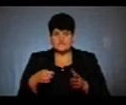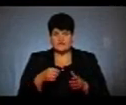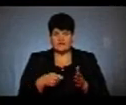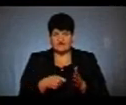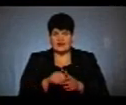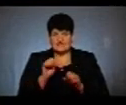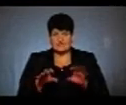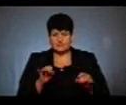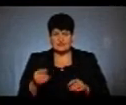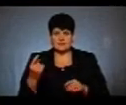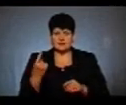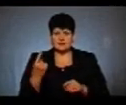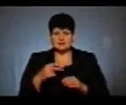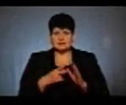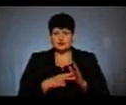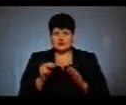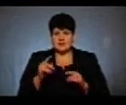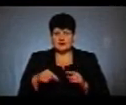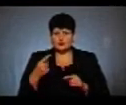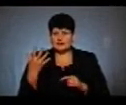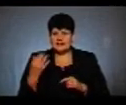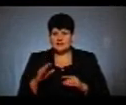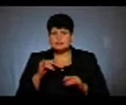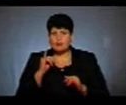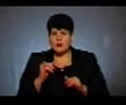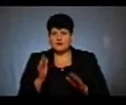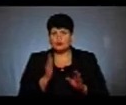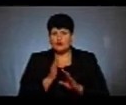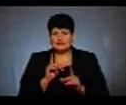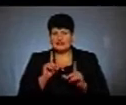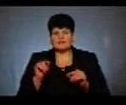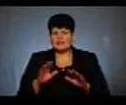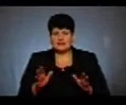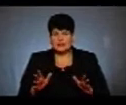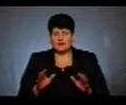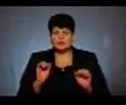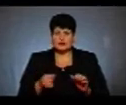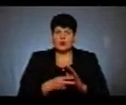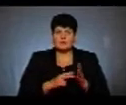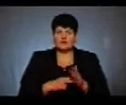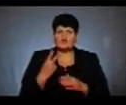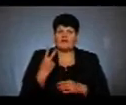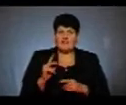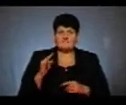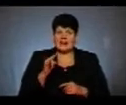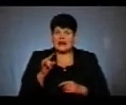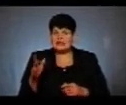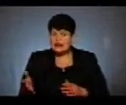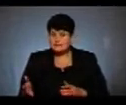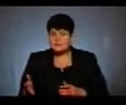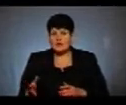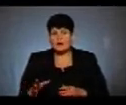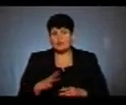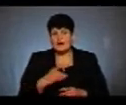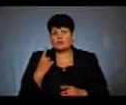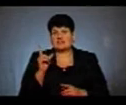перший день вони вилетіли літаки, на другий день через погану погоду не вилітали. Може бути таке, що вони планують по два виліти, а відбувається тільки